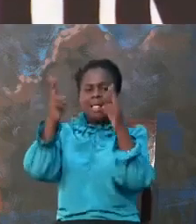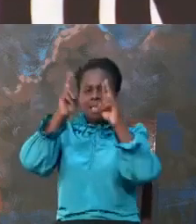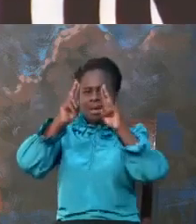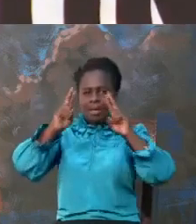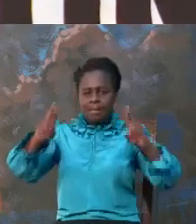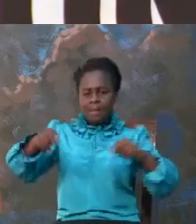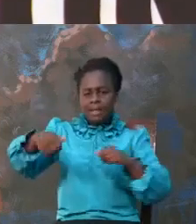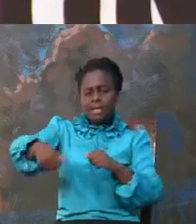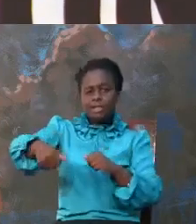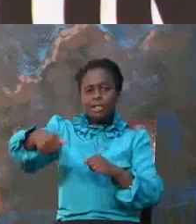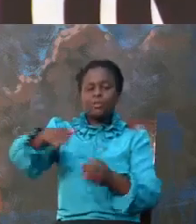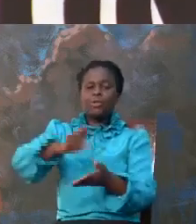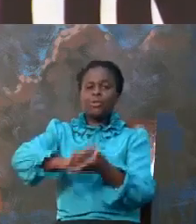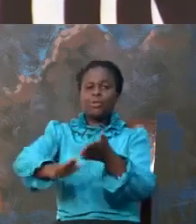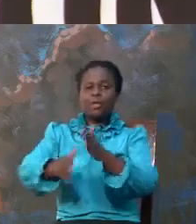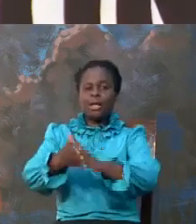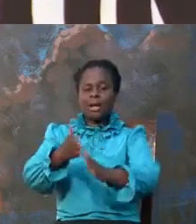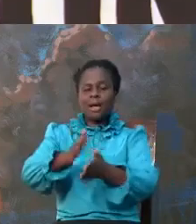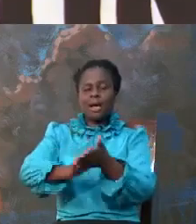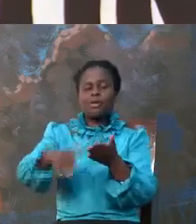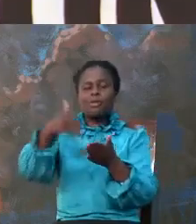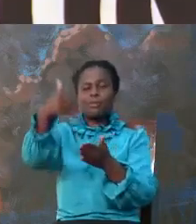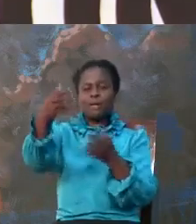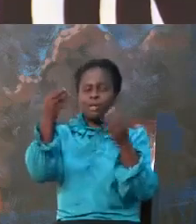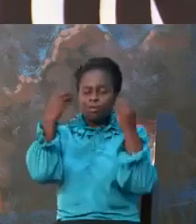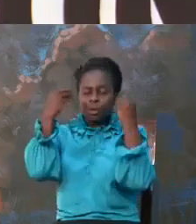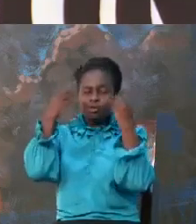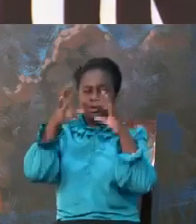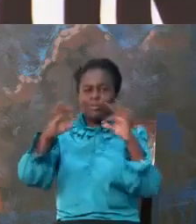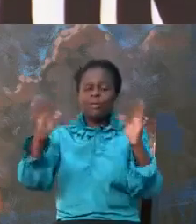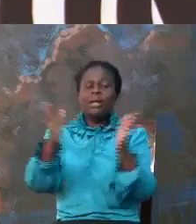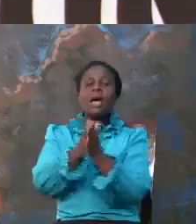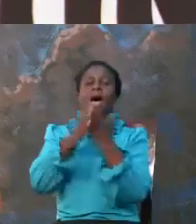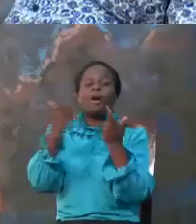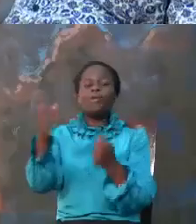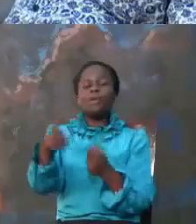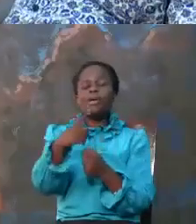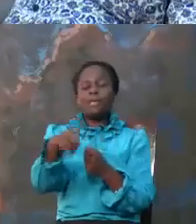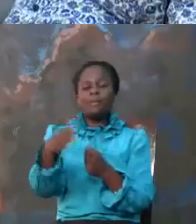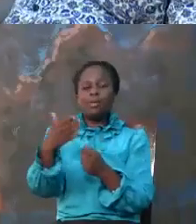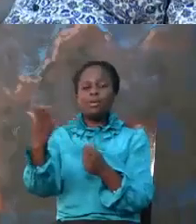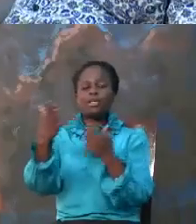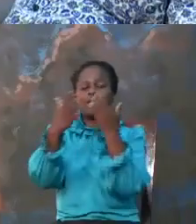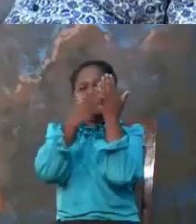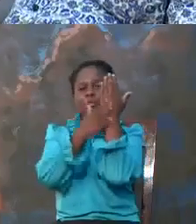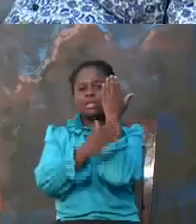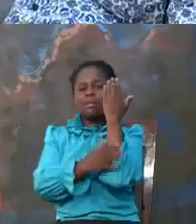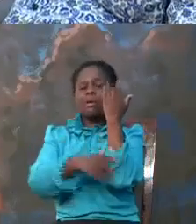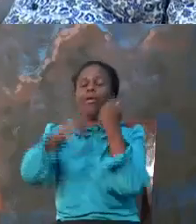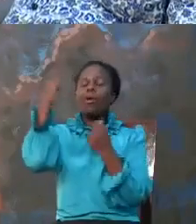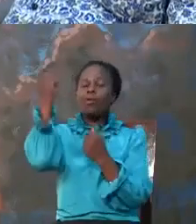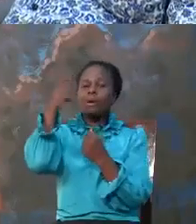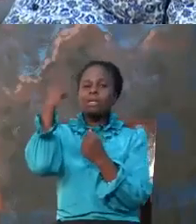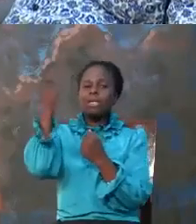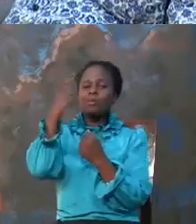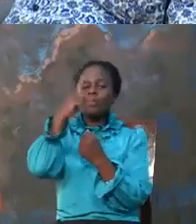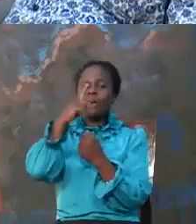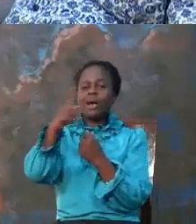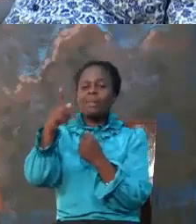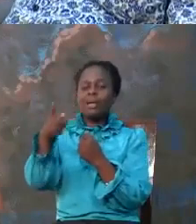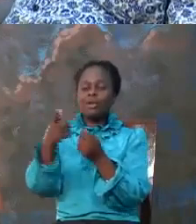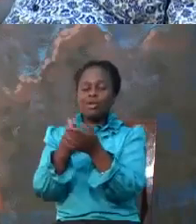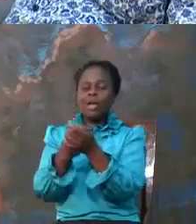agano. Hifadhi tu kidogo, hapo mbele tutaona hakuna dhambi yoyote iliyosamehewa kwa taifa ikiwa ile